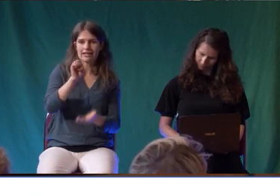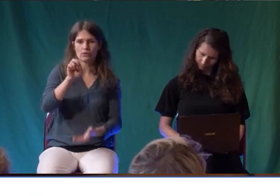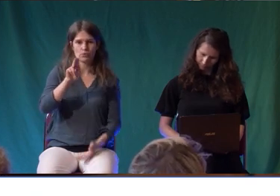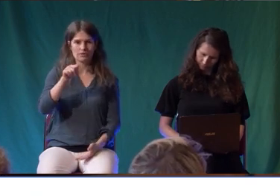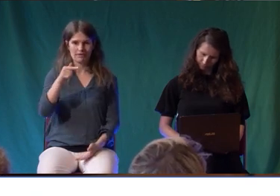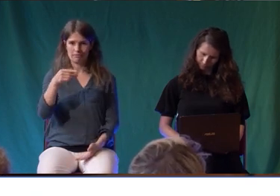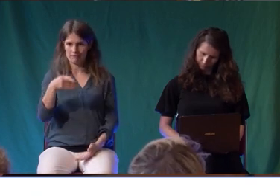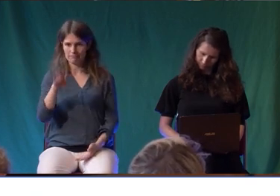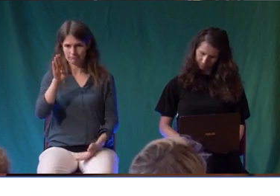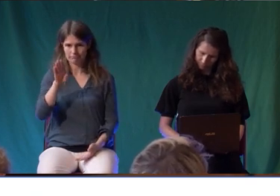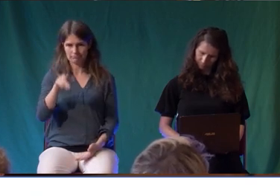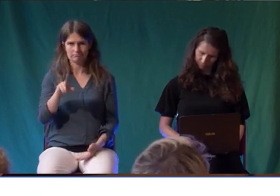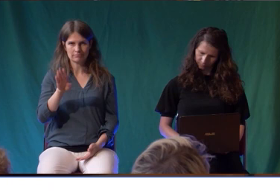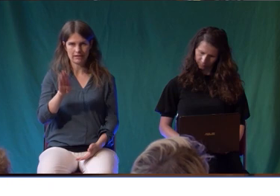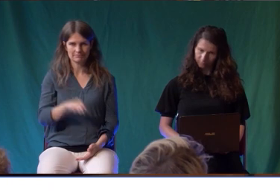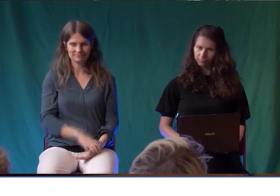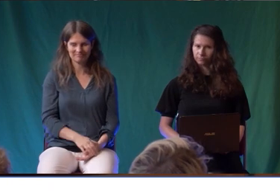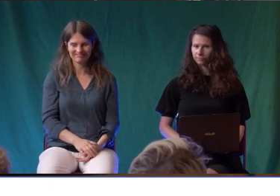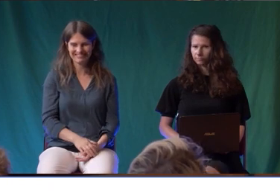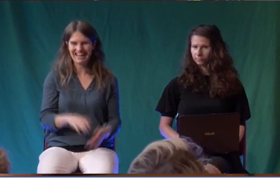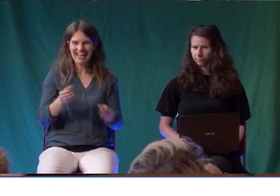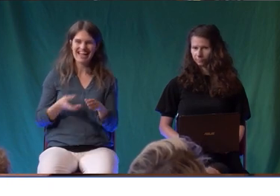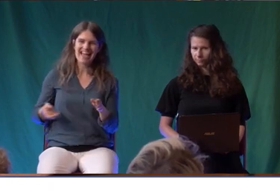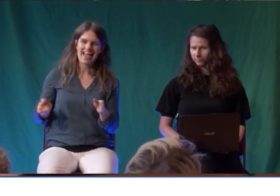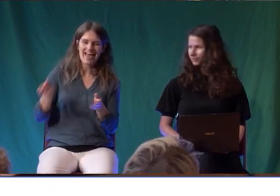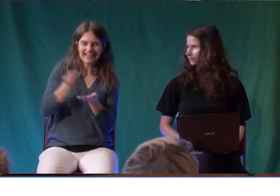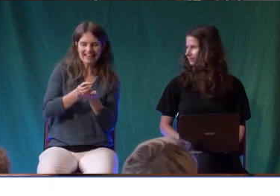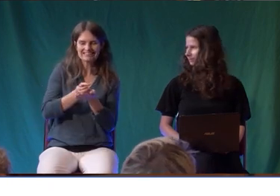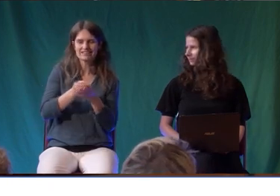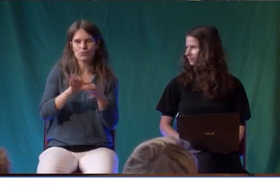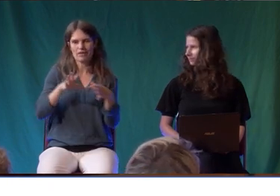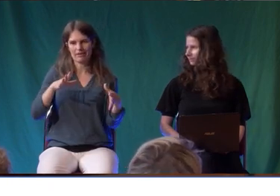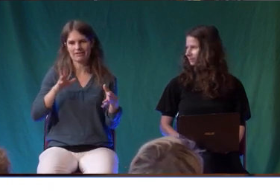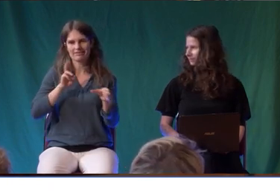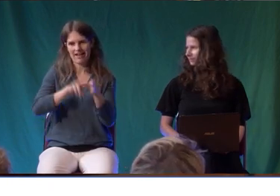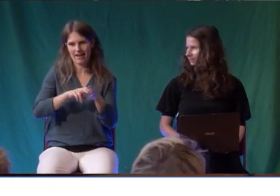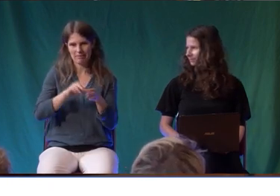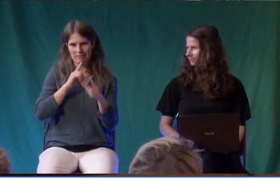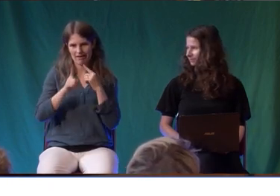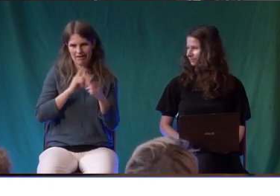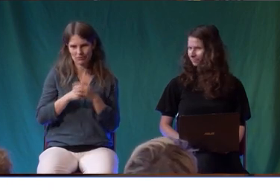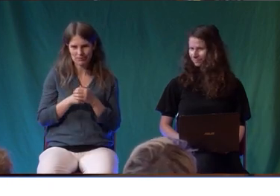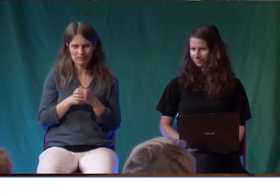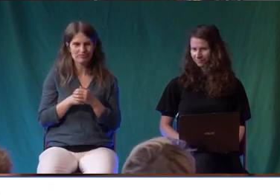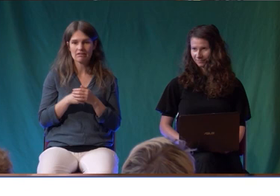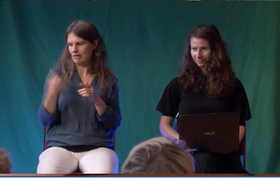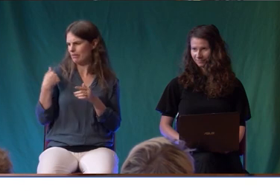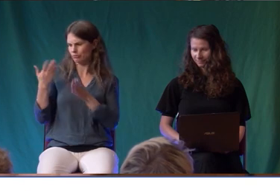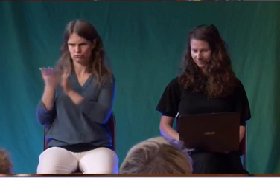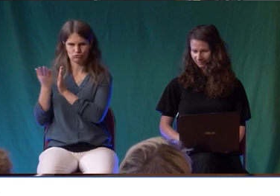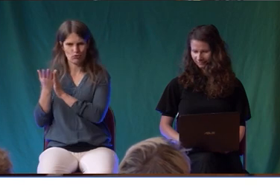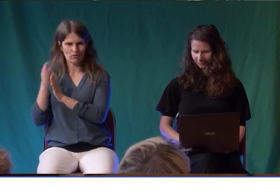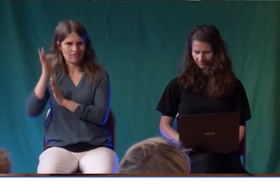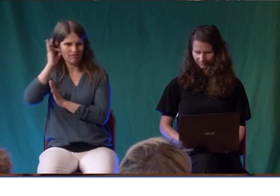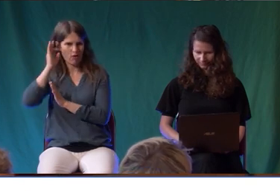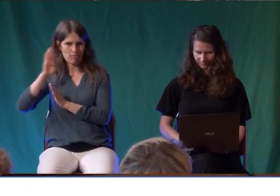also ergänzende unabhängige teilhabeberatung das haben wir ja auch gerade schon im Vortrag von Frau Blochberger gehört und